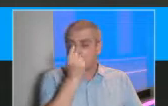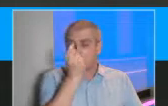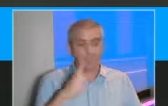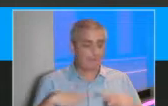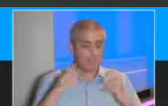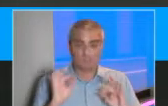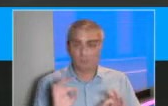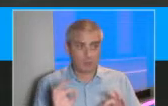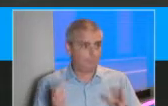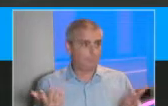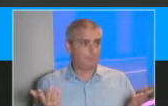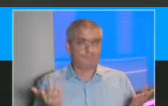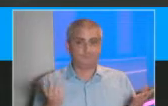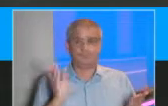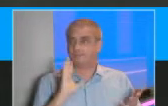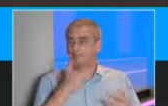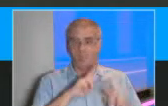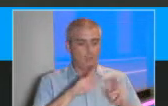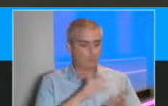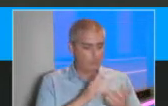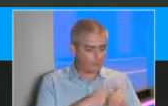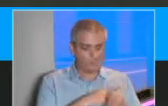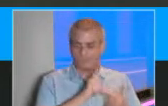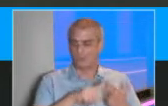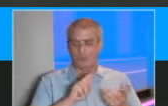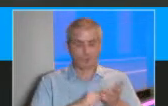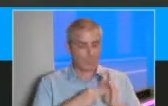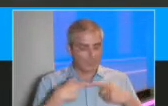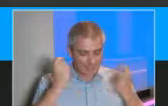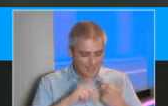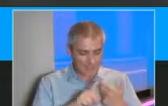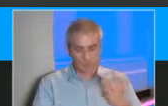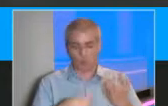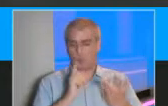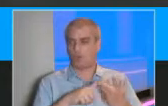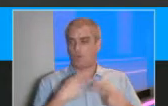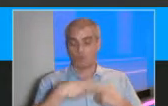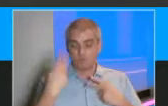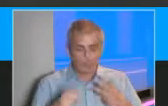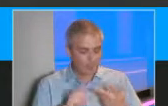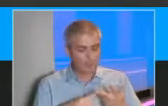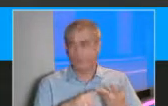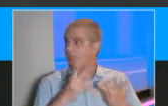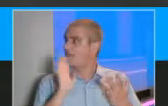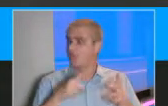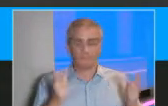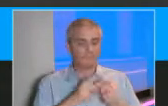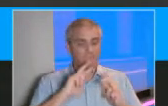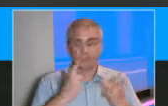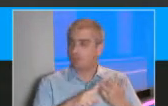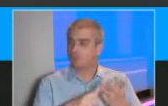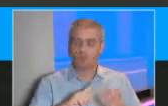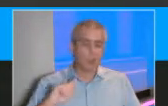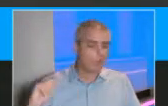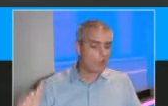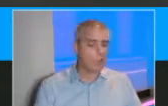בחיים שלו, בין אם זה הרשויות המקומיות, בין אם זה תוכניות החינוך, בין אם זה פרויקטים, בין אם זה המגזר השלישי,